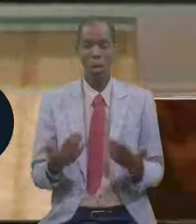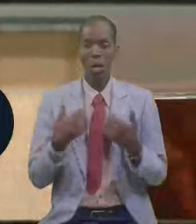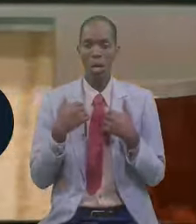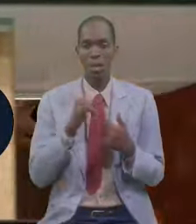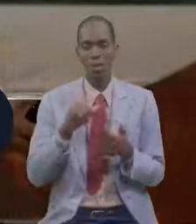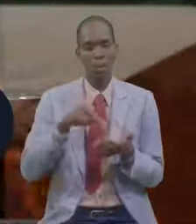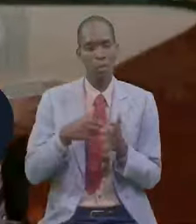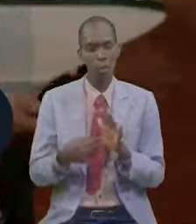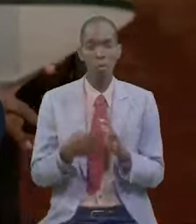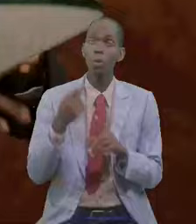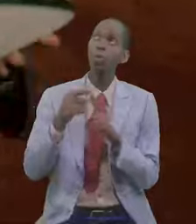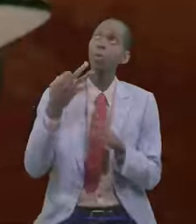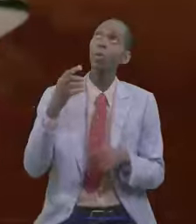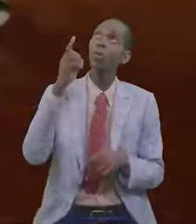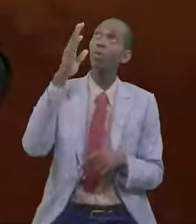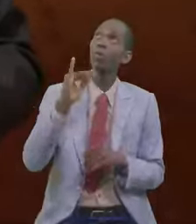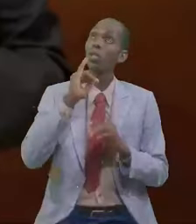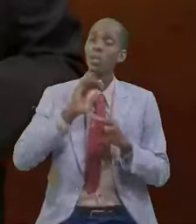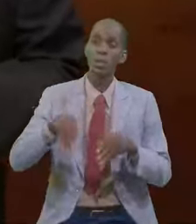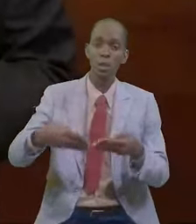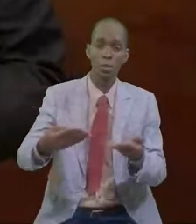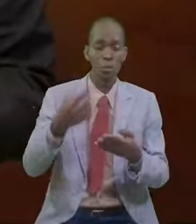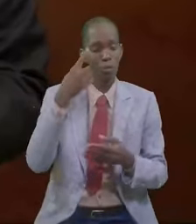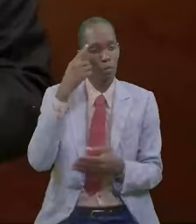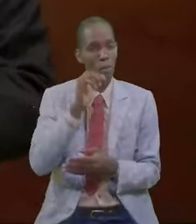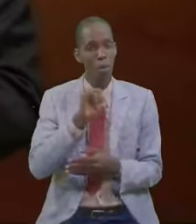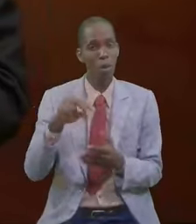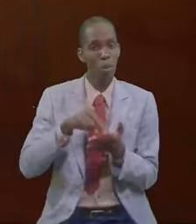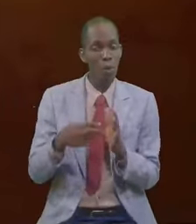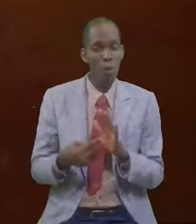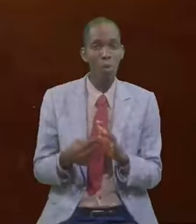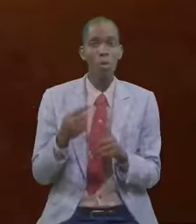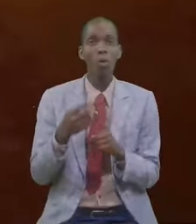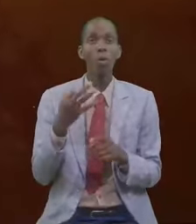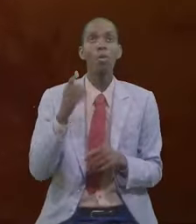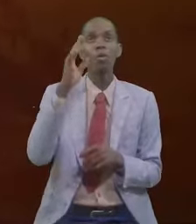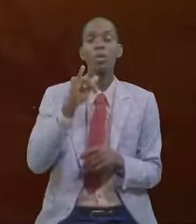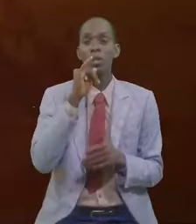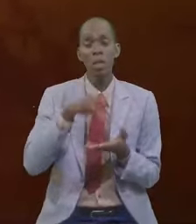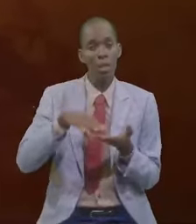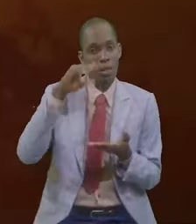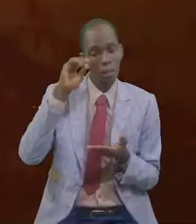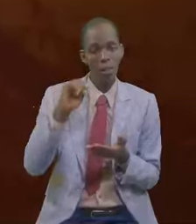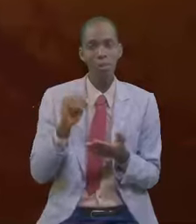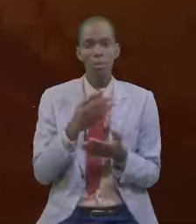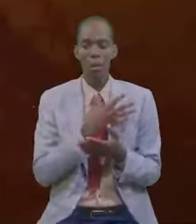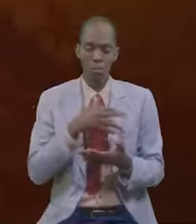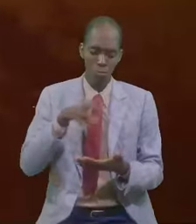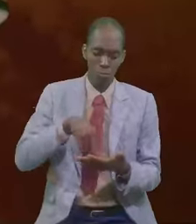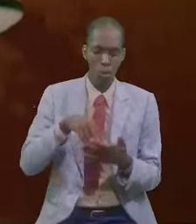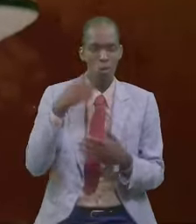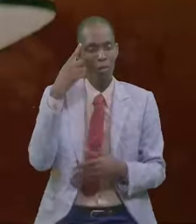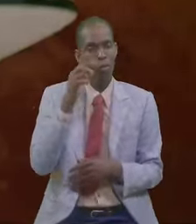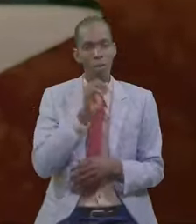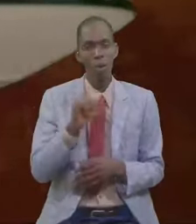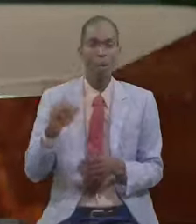La parole de Dieu est donnée pour un objectif. La parole de Dieu est lue, apprise pour un objectif. La parole